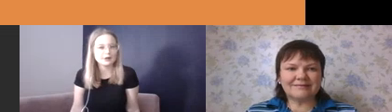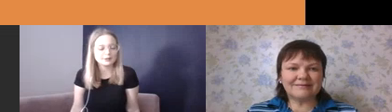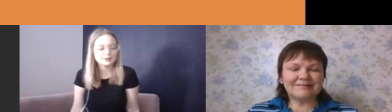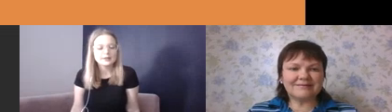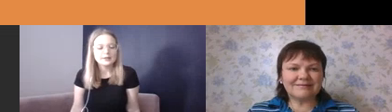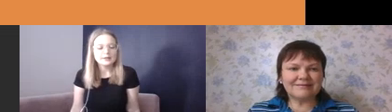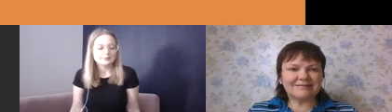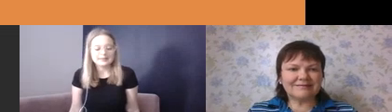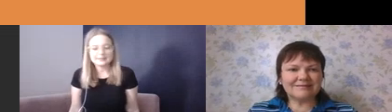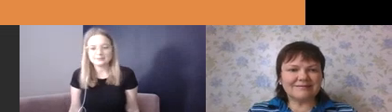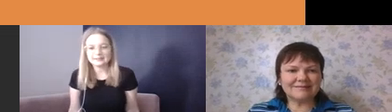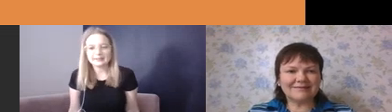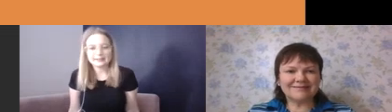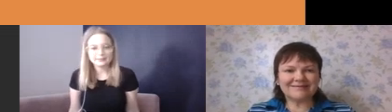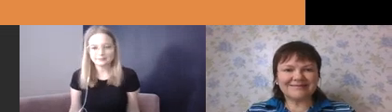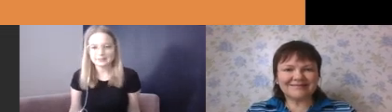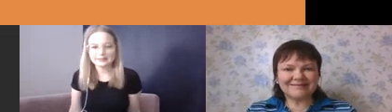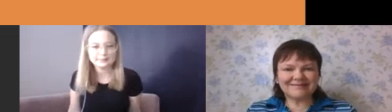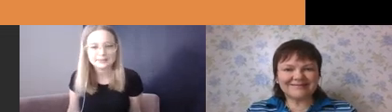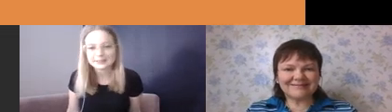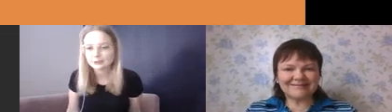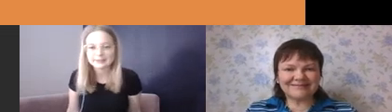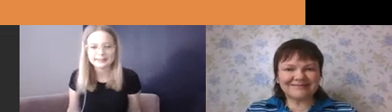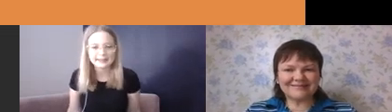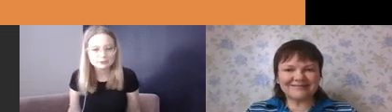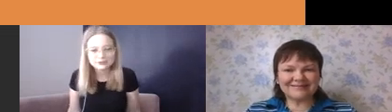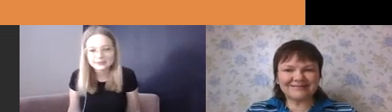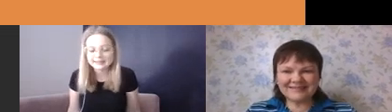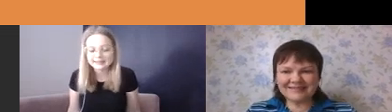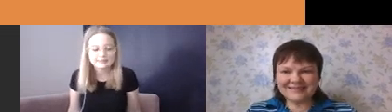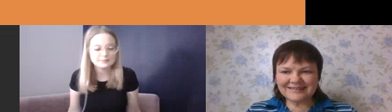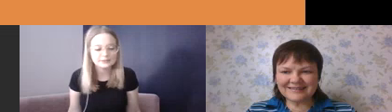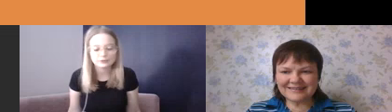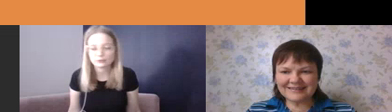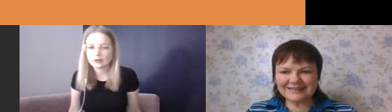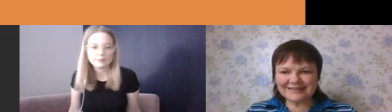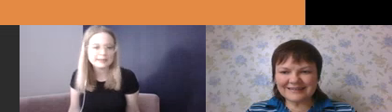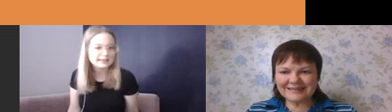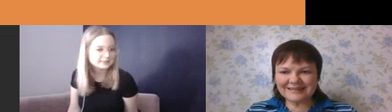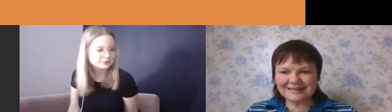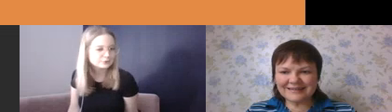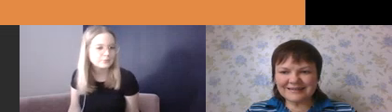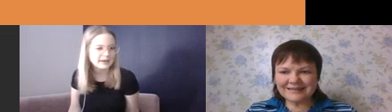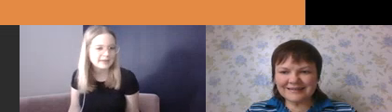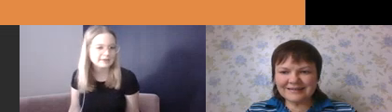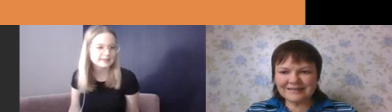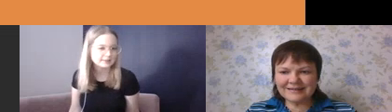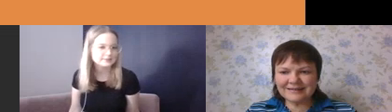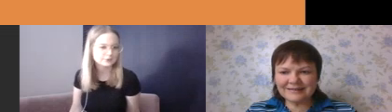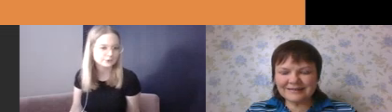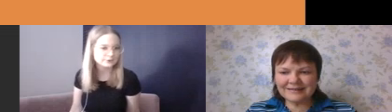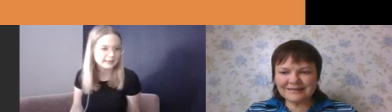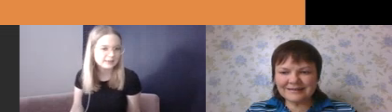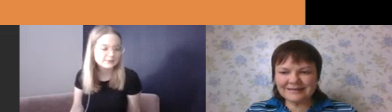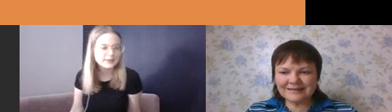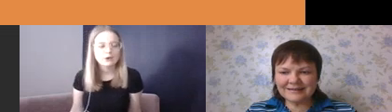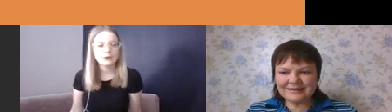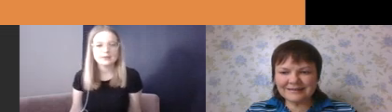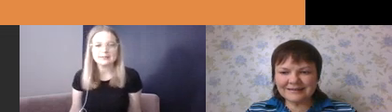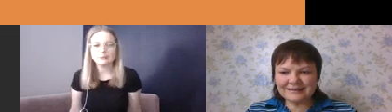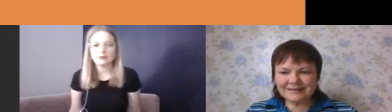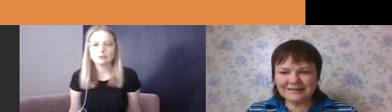olemas, aha, meeldib kindel mingisugune tegevus, kindel mingisugune hobi näiteks, tundub põnev, äkki saaks sellega tööd